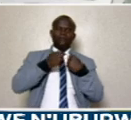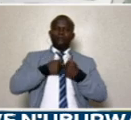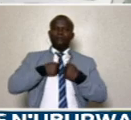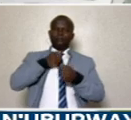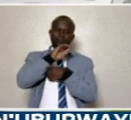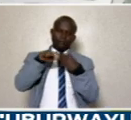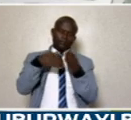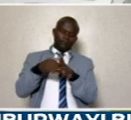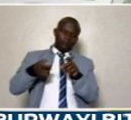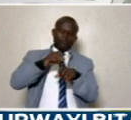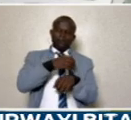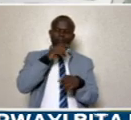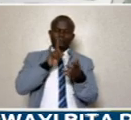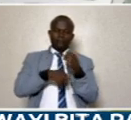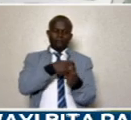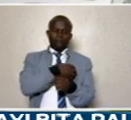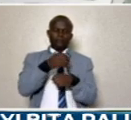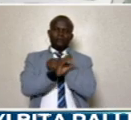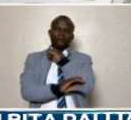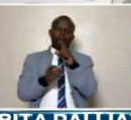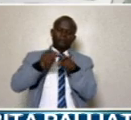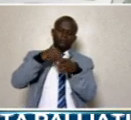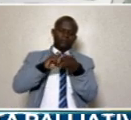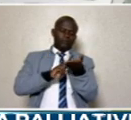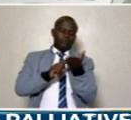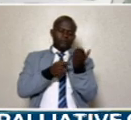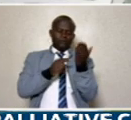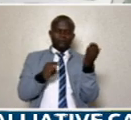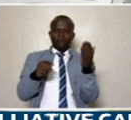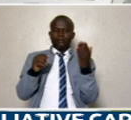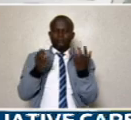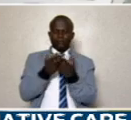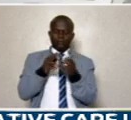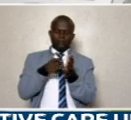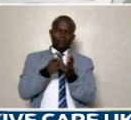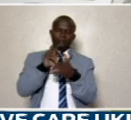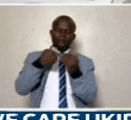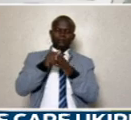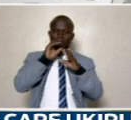bose byongera iki ku bukungu bw'igihugu, byongera imikoreshereze y'ikoranabuhanga mu bijyanye no kwishyurana n'itumanaho muri rusange.